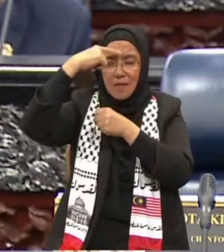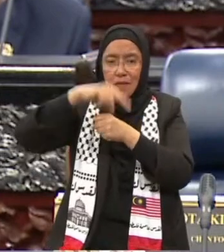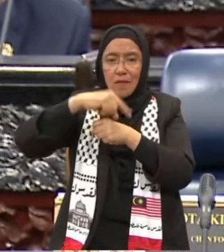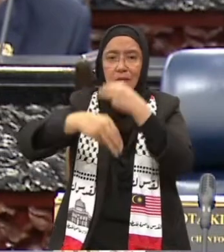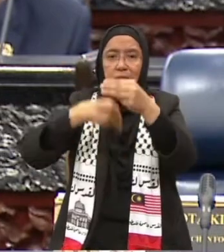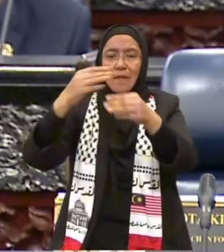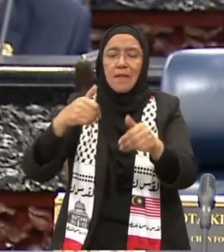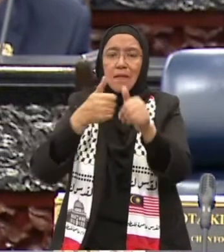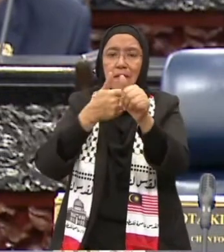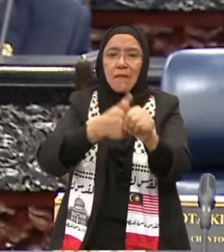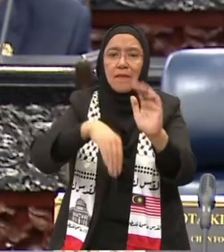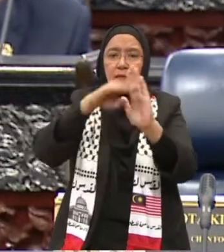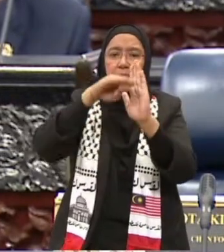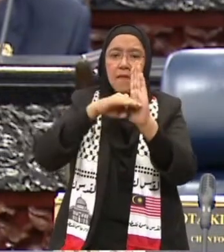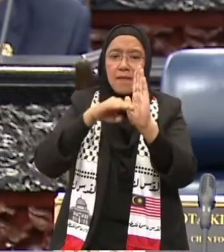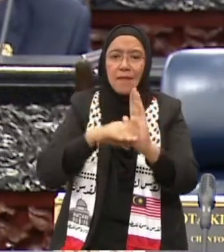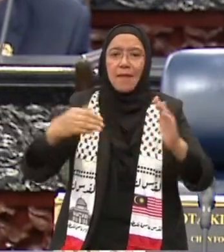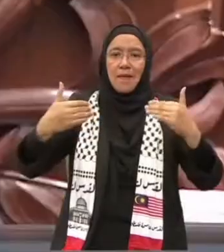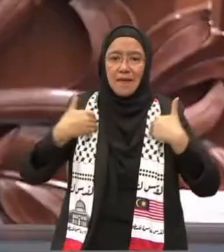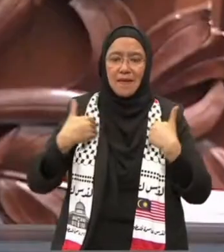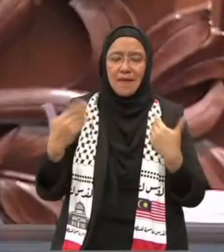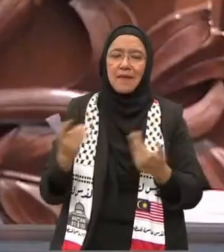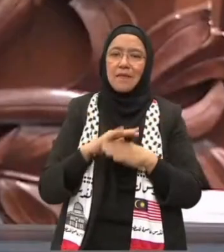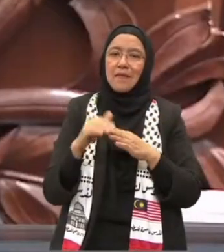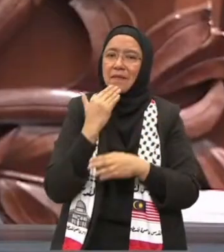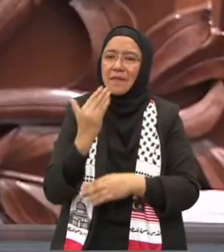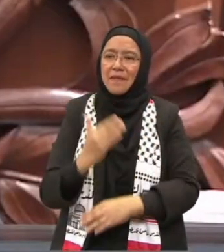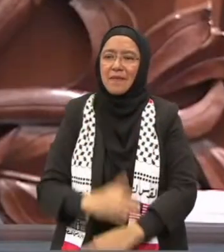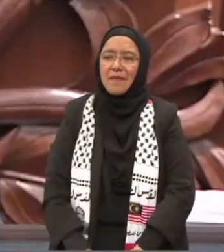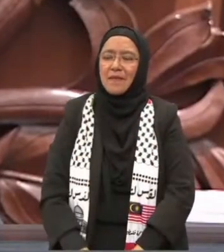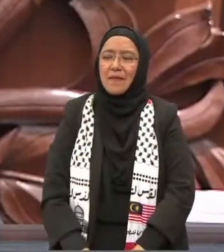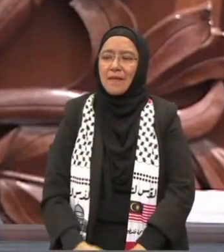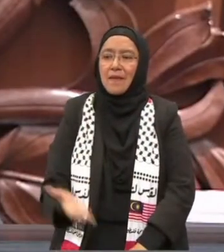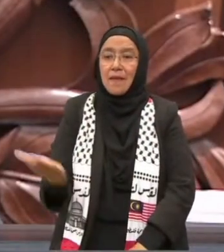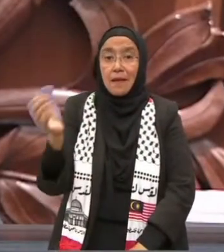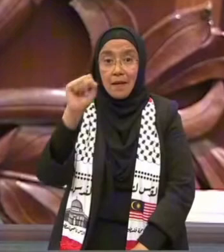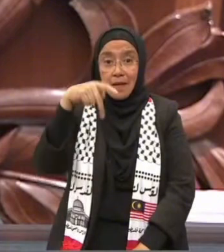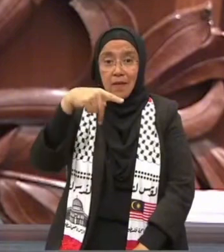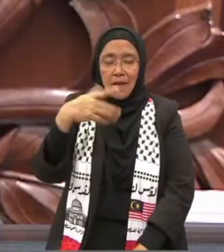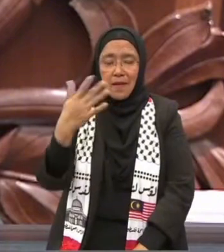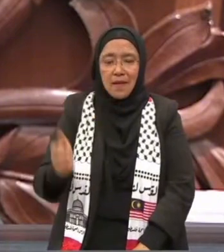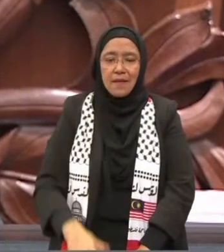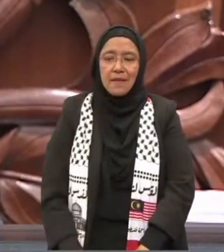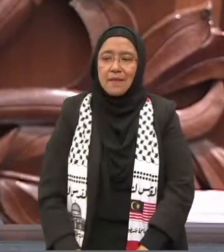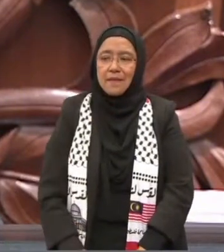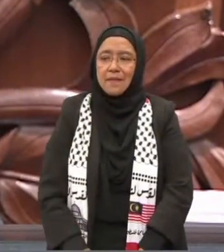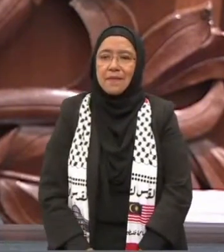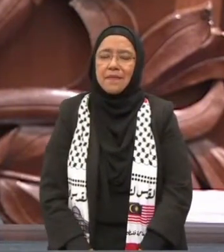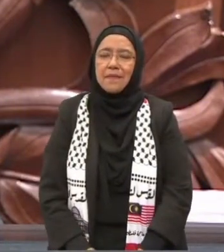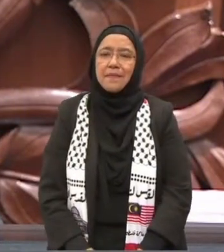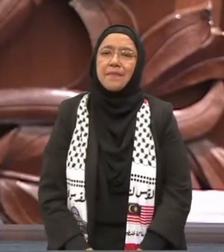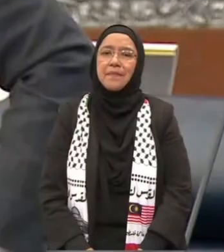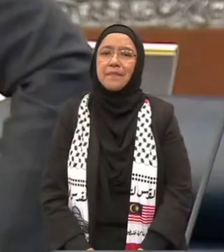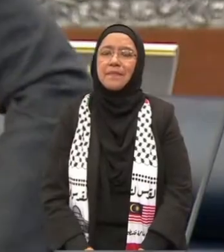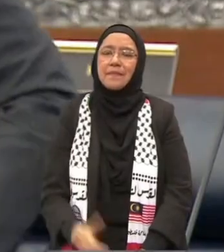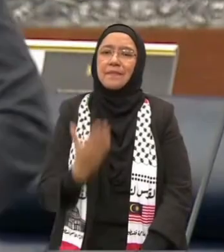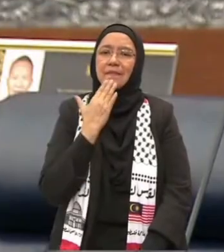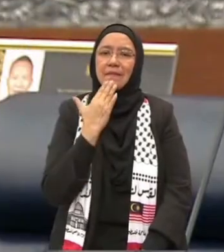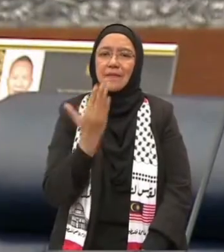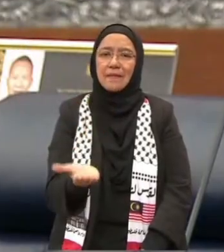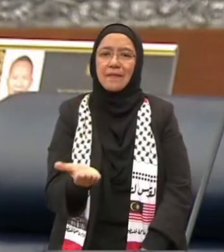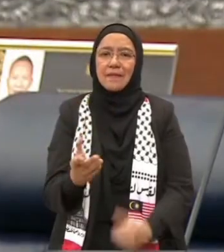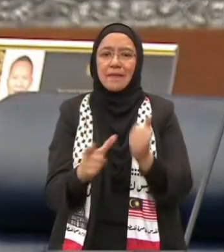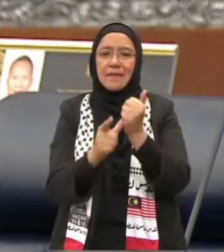ada. Sekian, terima kasih Puan Yang di-Pertua. Sungai Petani. Terima kasih Timbalan Menteri atas jawapan yang cukup